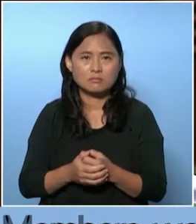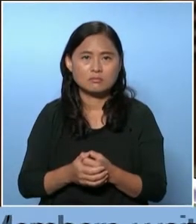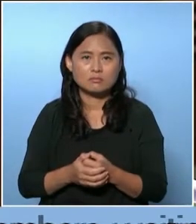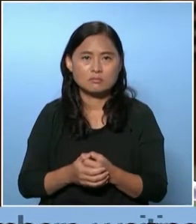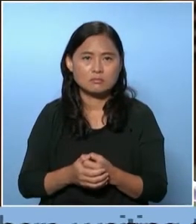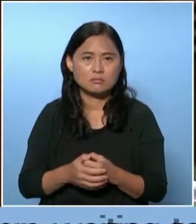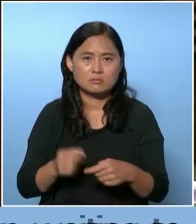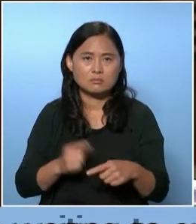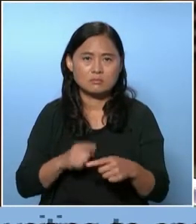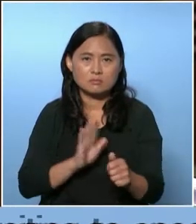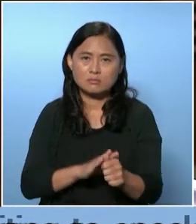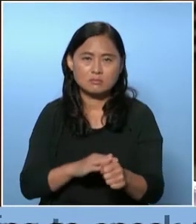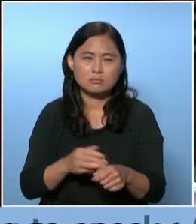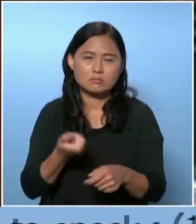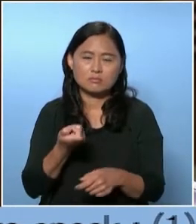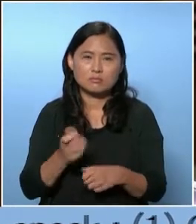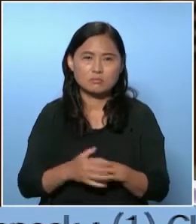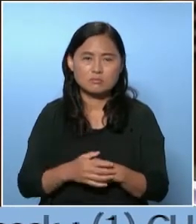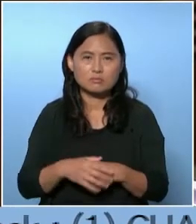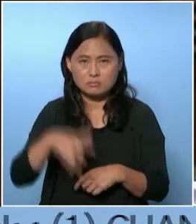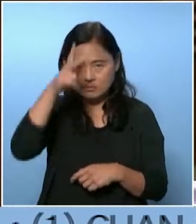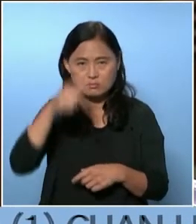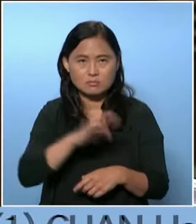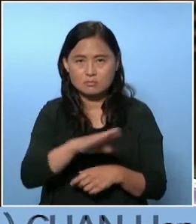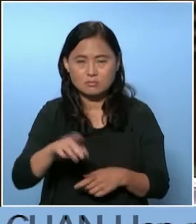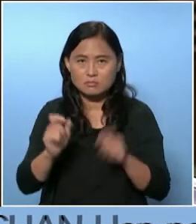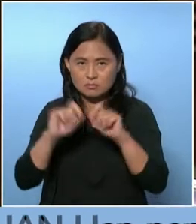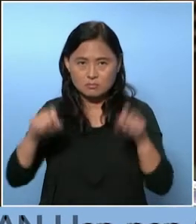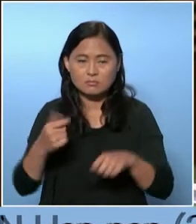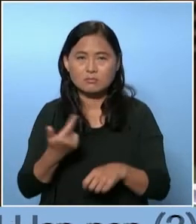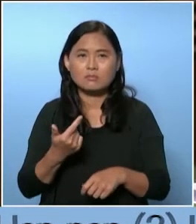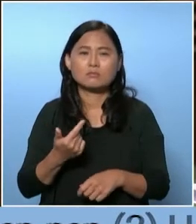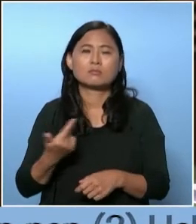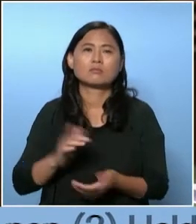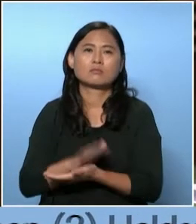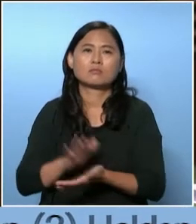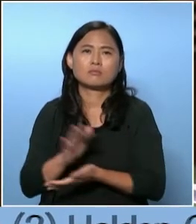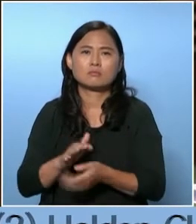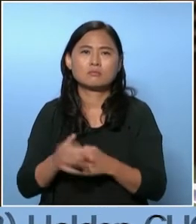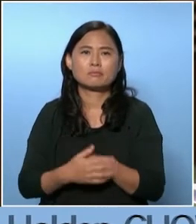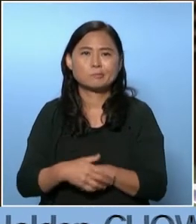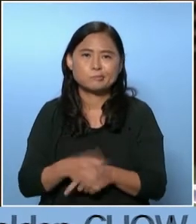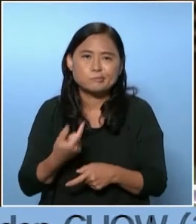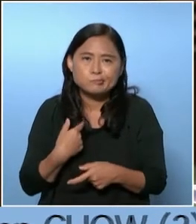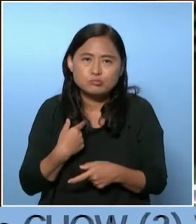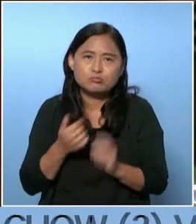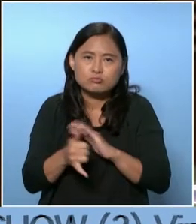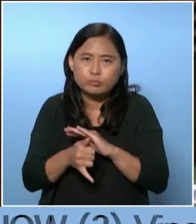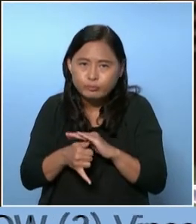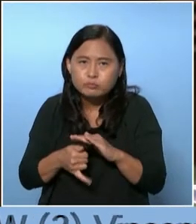政府對泊車問題多年來採取鴕鳥政策，似乎